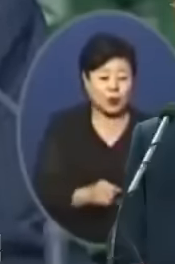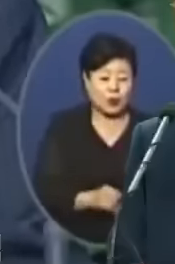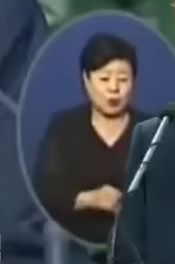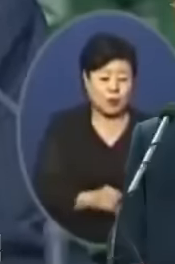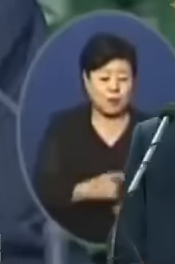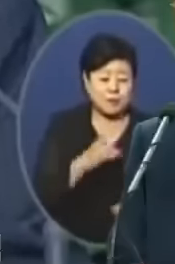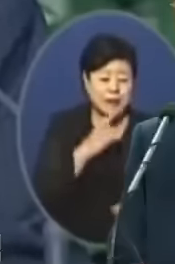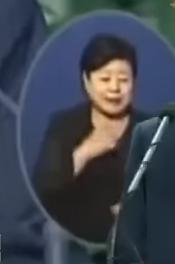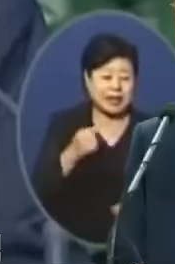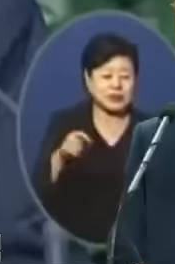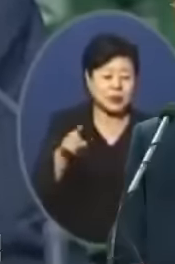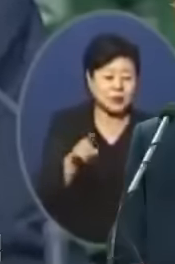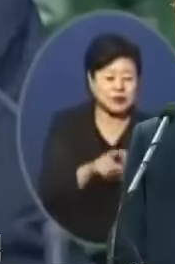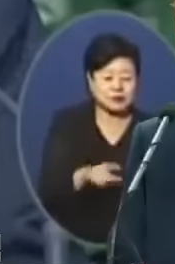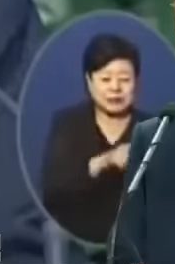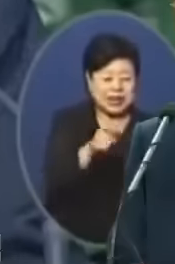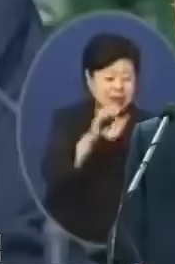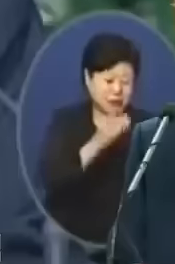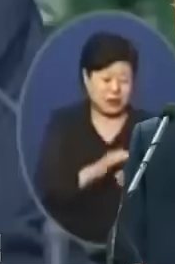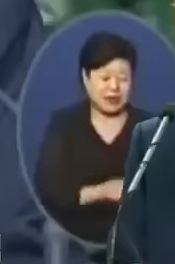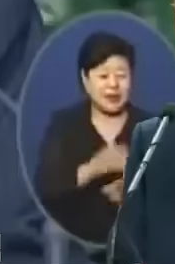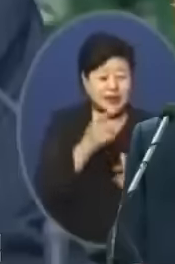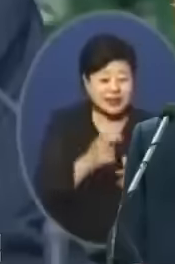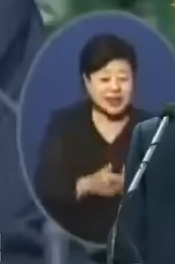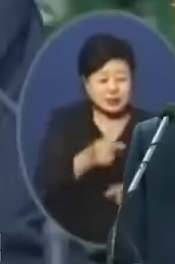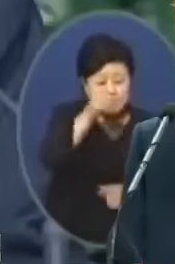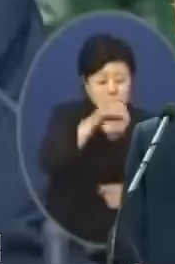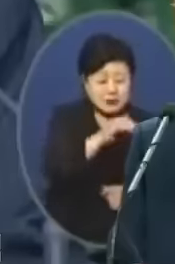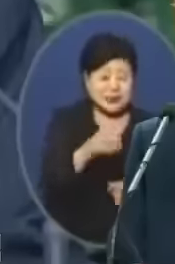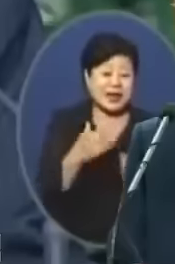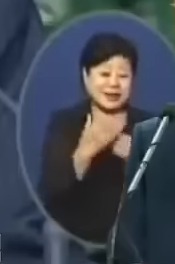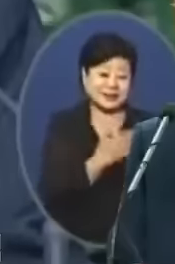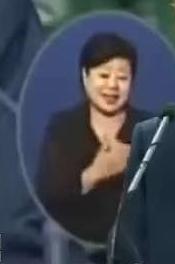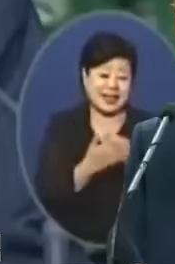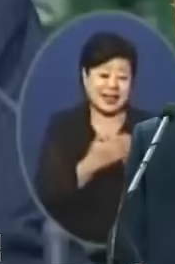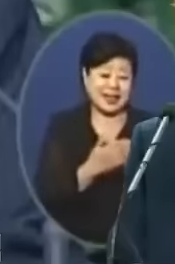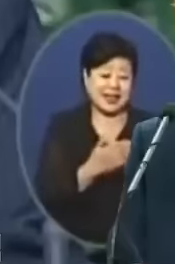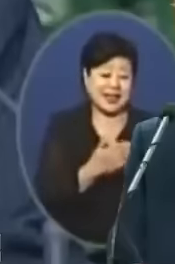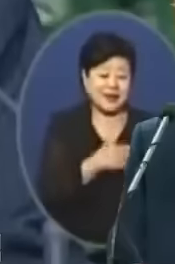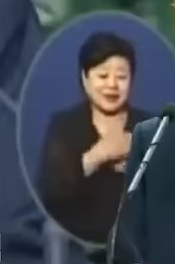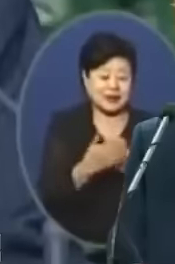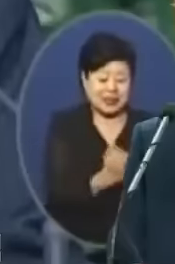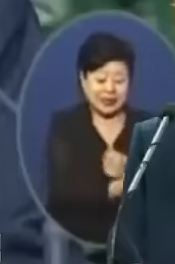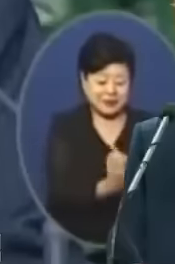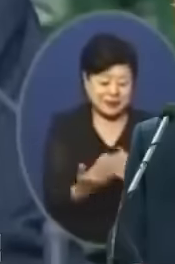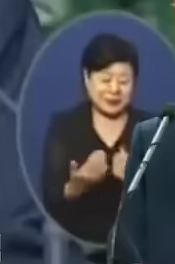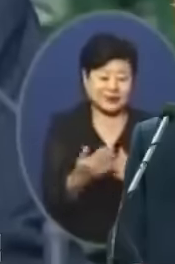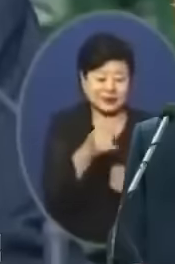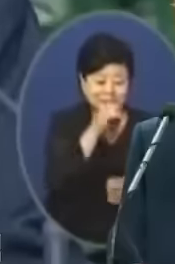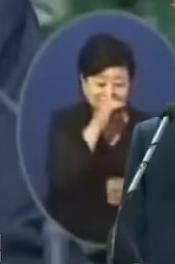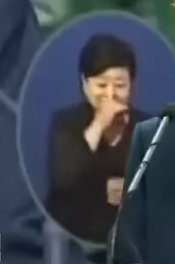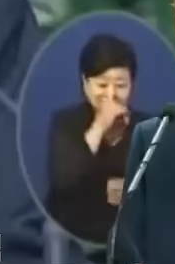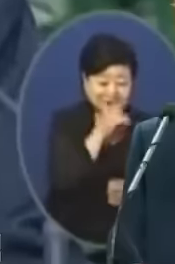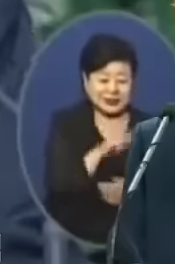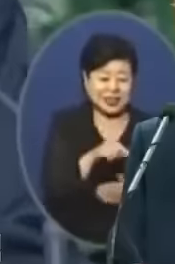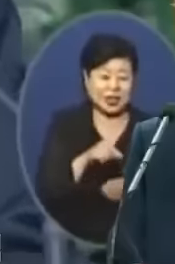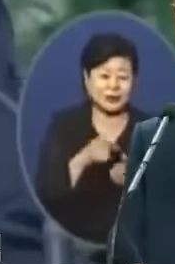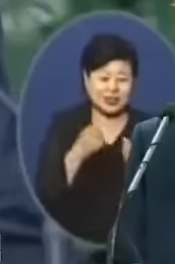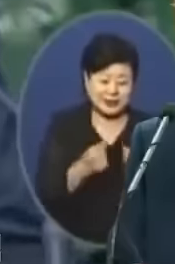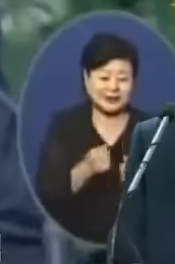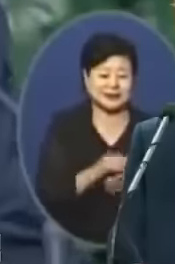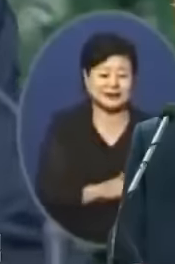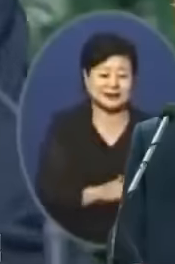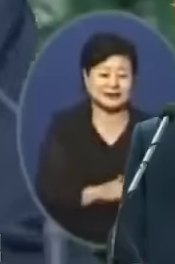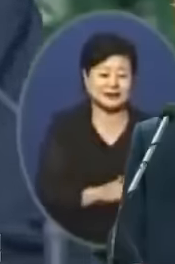절대로 신앙생활을 할 수가 없습니다. 예수님의 십자가 은혜가 우리를 감싸고 둘러진치고 우리 가운데